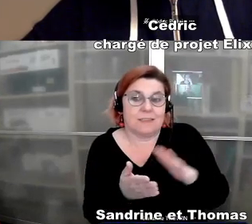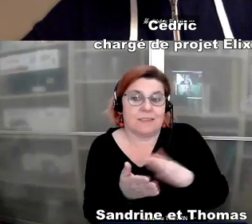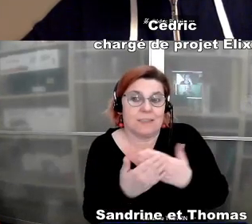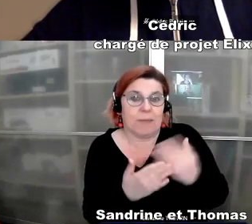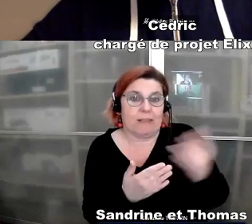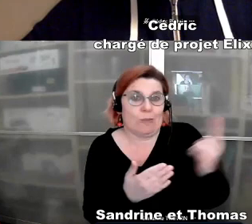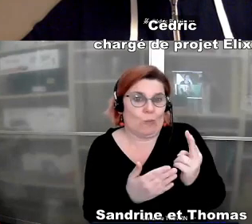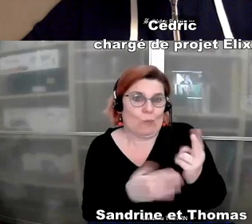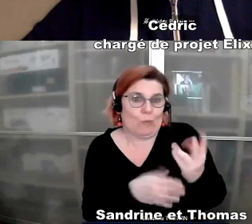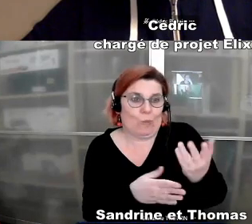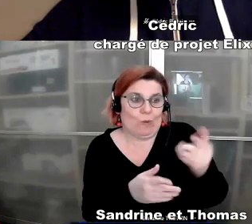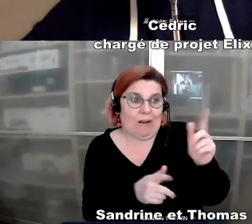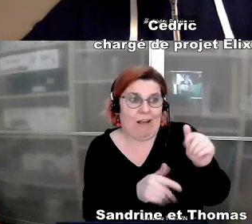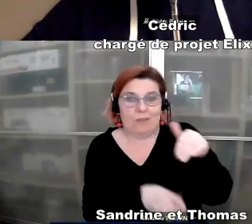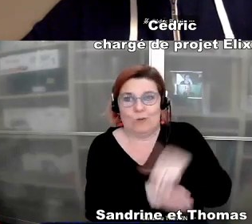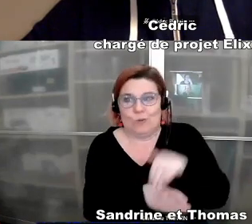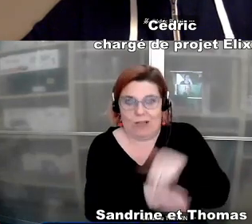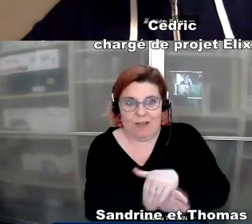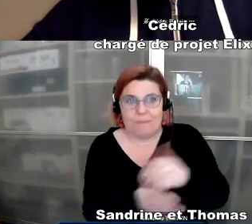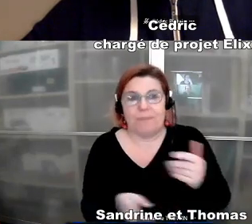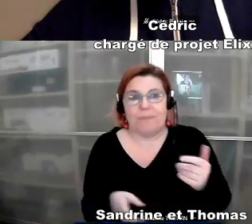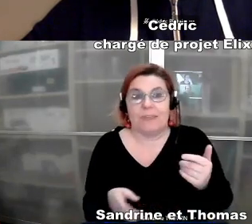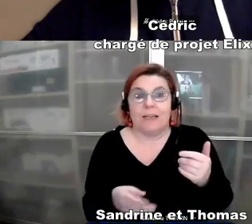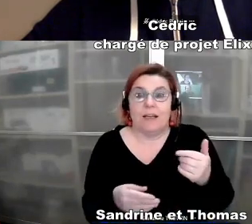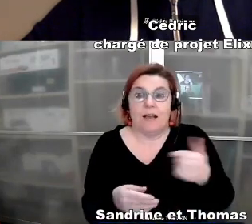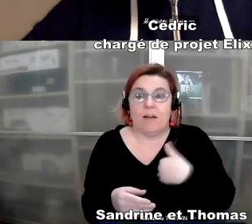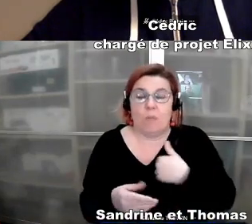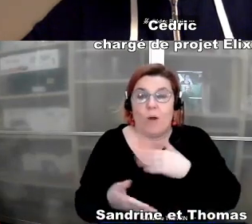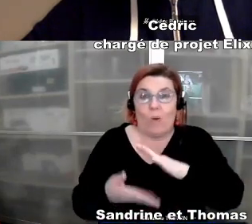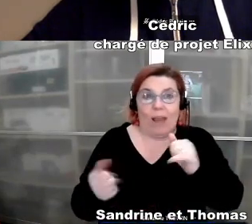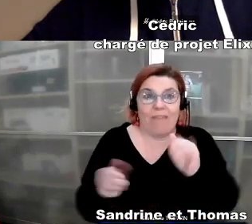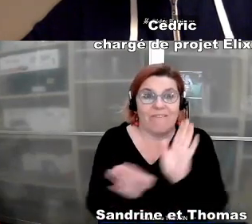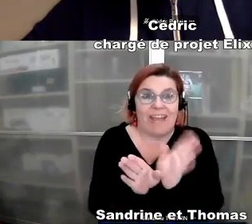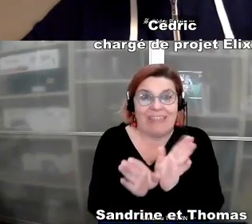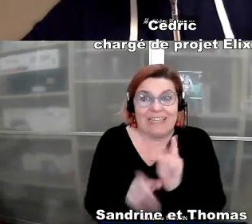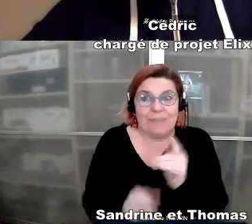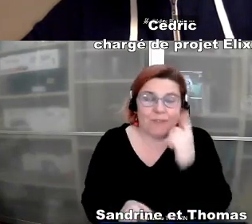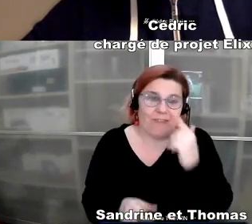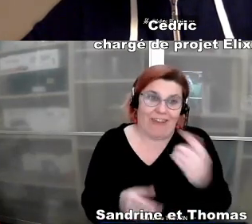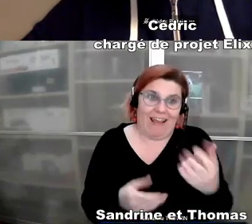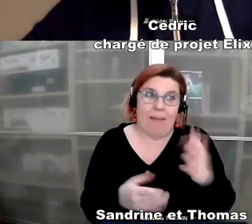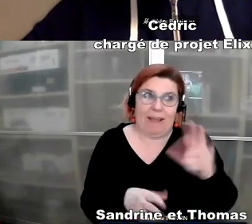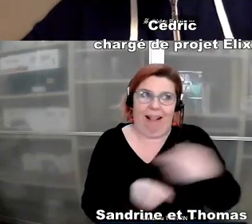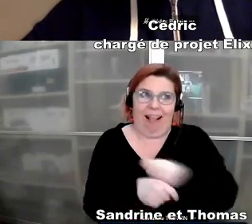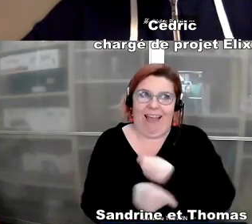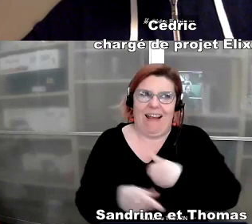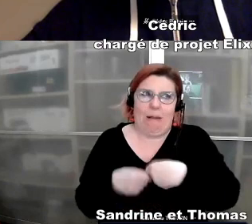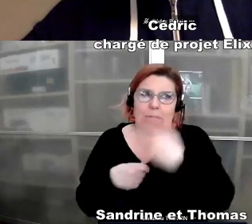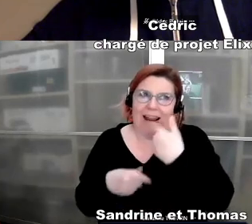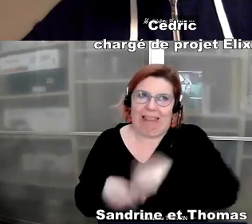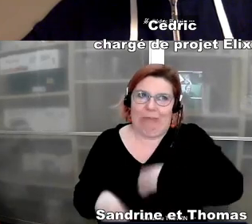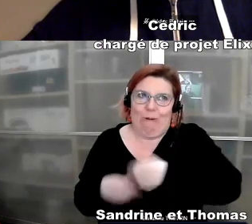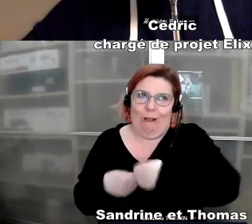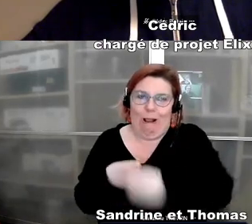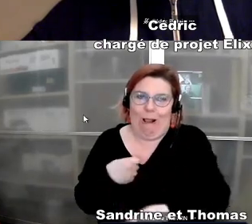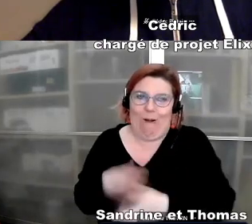qui nous accompagnent ce soir. Voilà. Et donc, je passe la main à Fanny parce qu'elle va dire que je fais trop long. Wow.